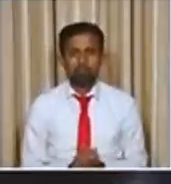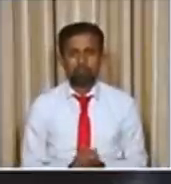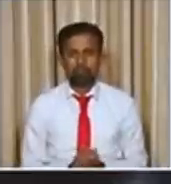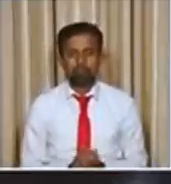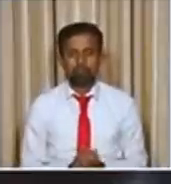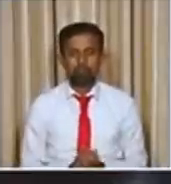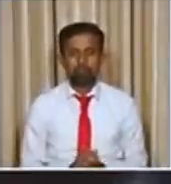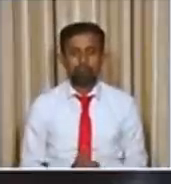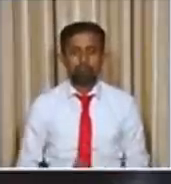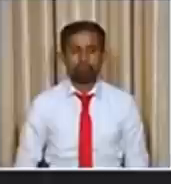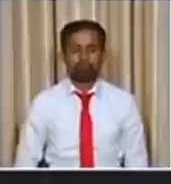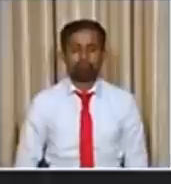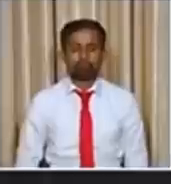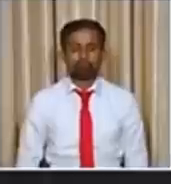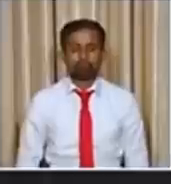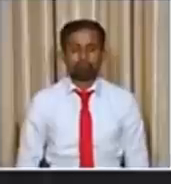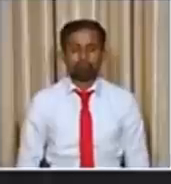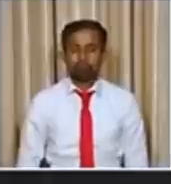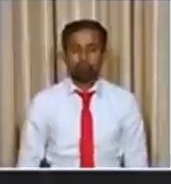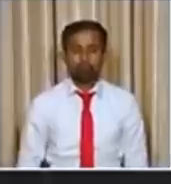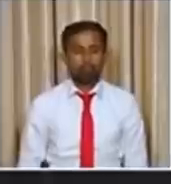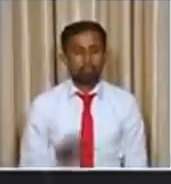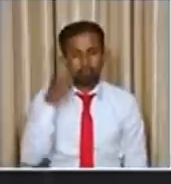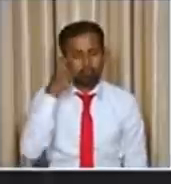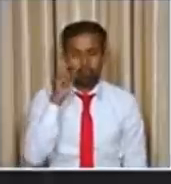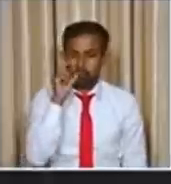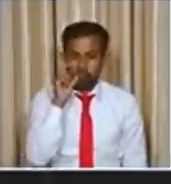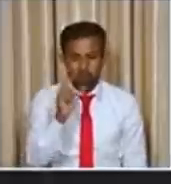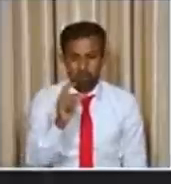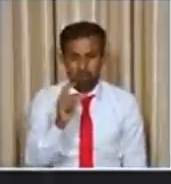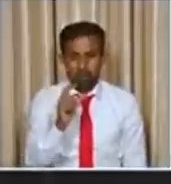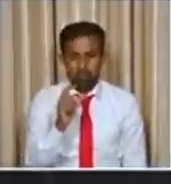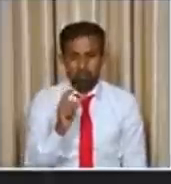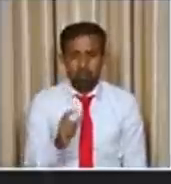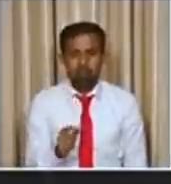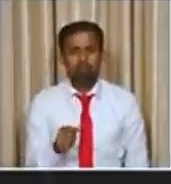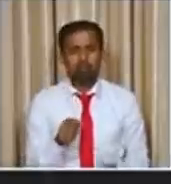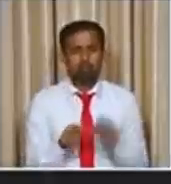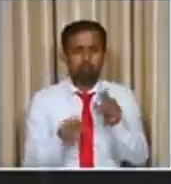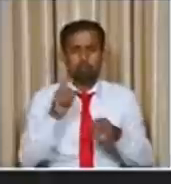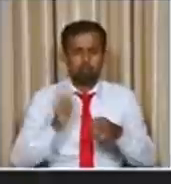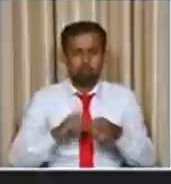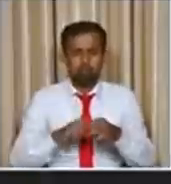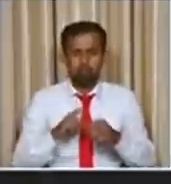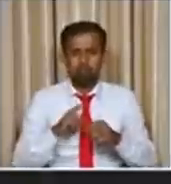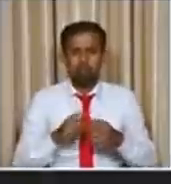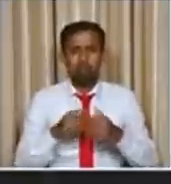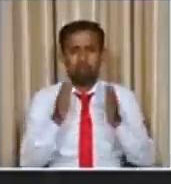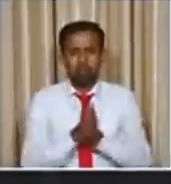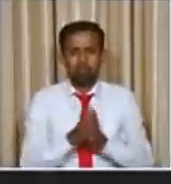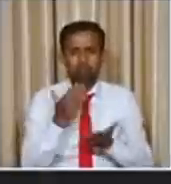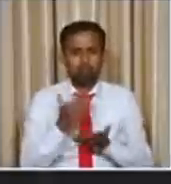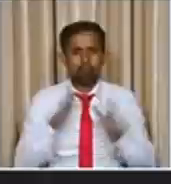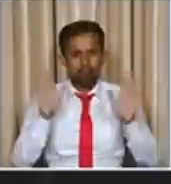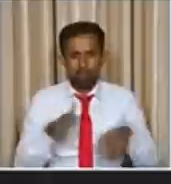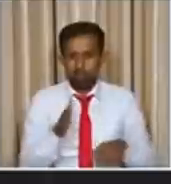பாருங்க. உங்களோட மக்கள்கிட்ட பிரச்சனை பேசுறதுக்கு வேற எல்லாம் அப்பாயின்மெண்ட் நிப்பட்டு கொஞ்சம் வரையலவா ஜனாதிபதியோட பேசுறதுக்கு. உங்களோட